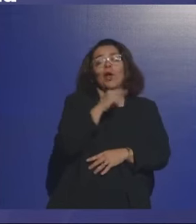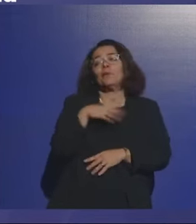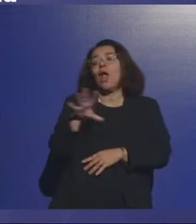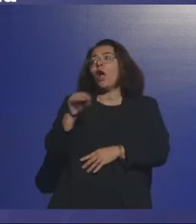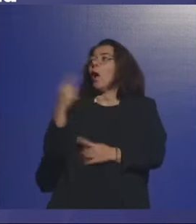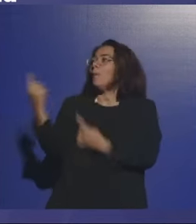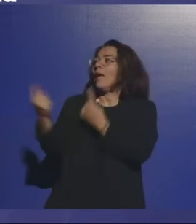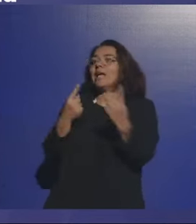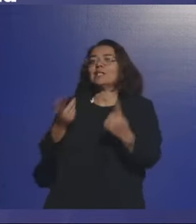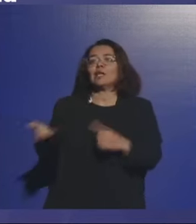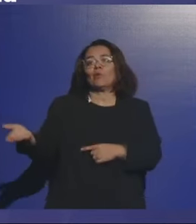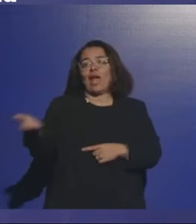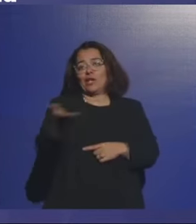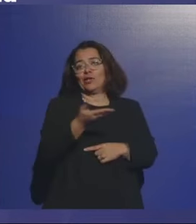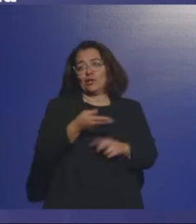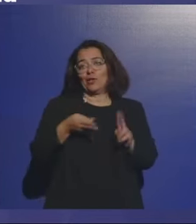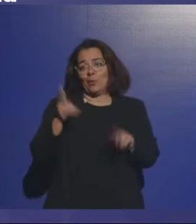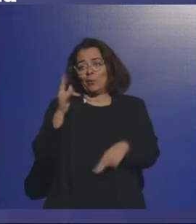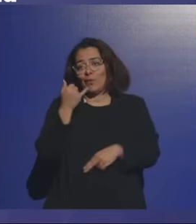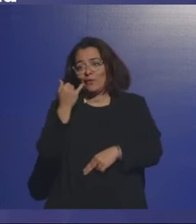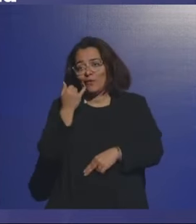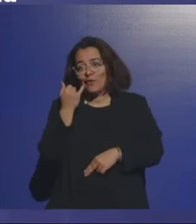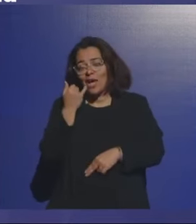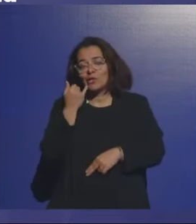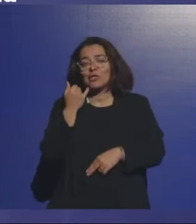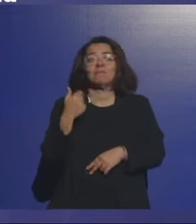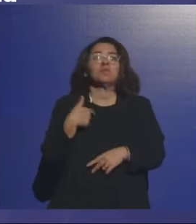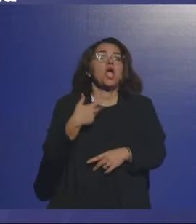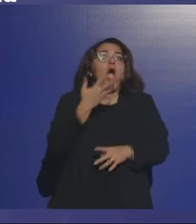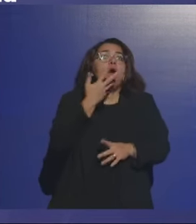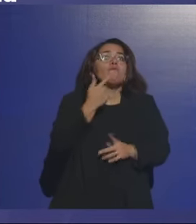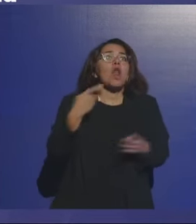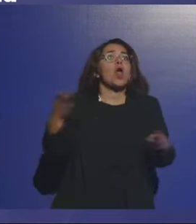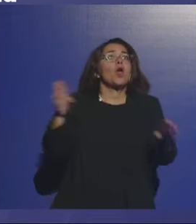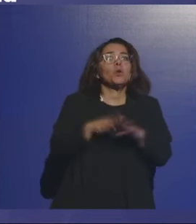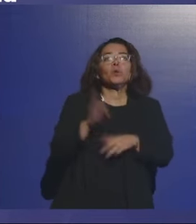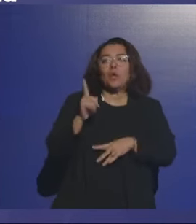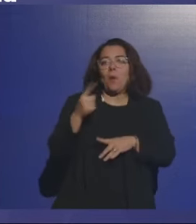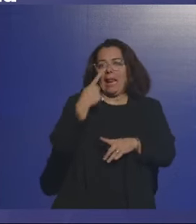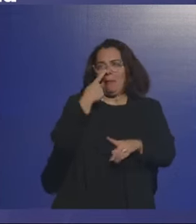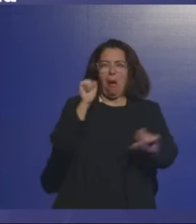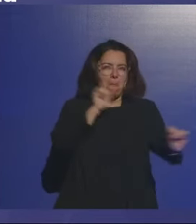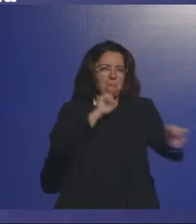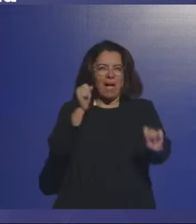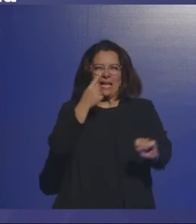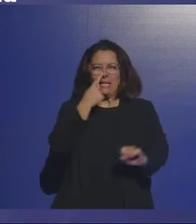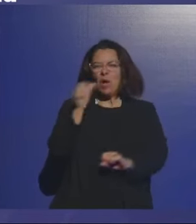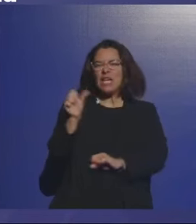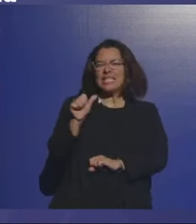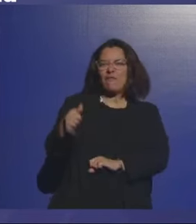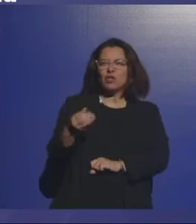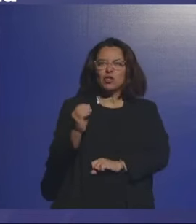e questo vi ho detto dovrei chiudere in una maniera spettacolare Potrei farlo tipo Steve Jobs